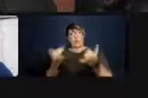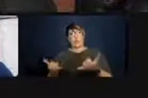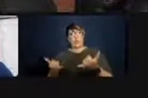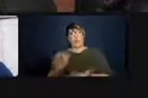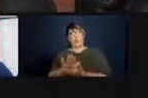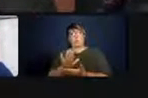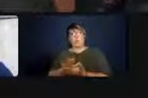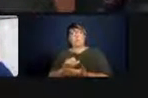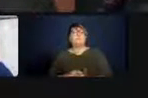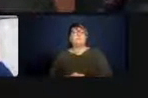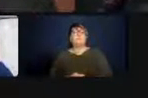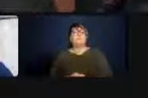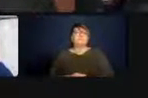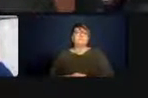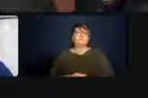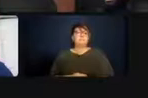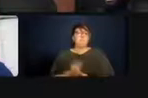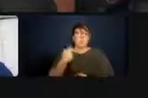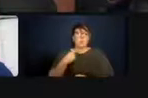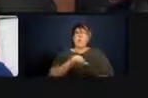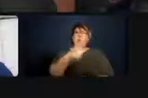الإقامة المزدوجة،